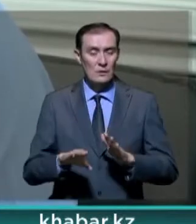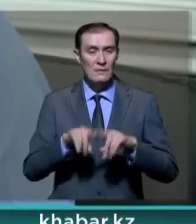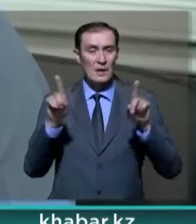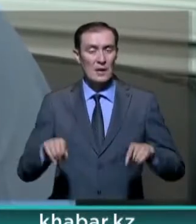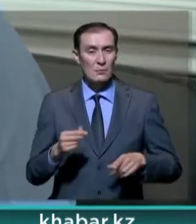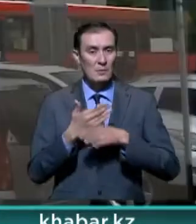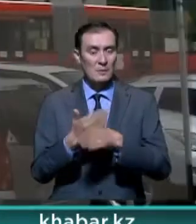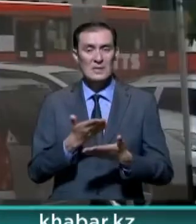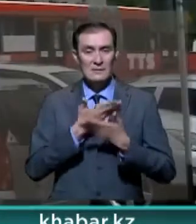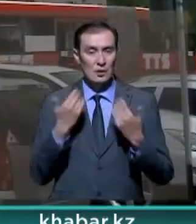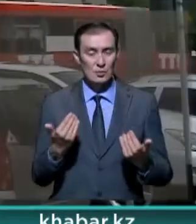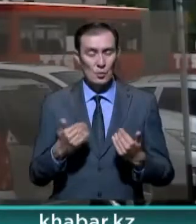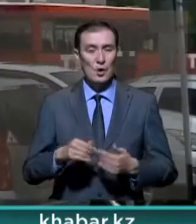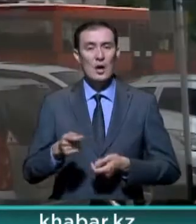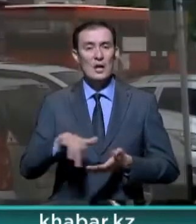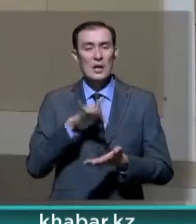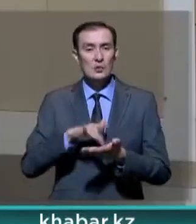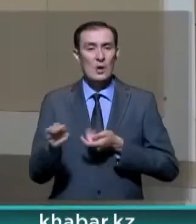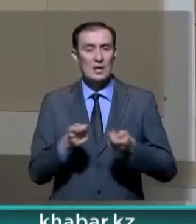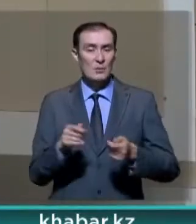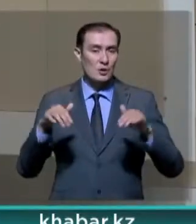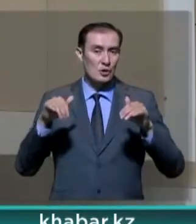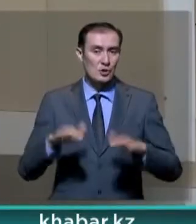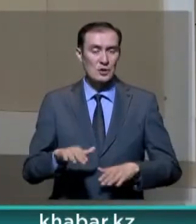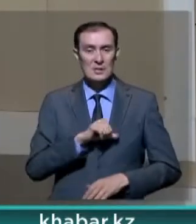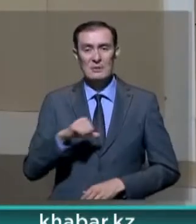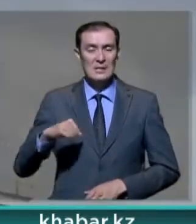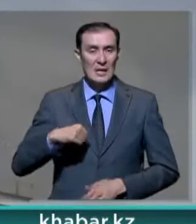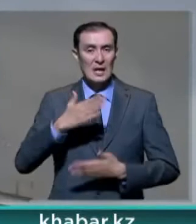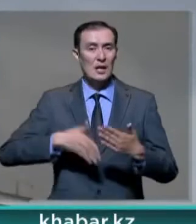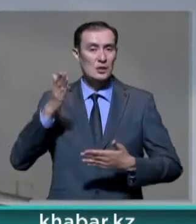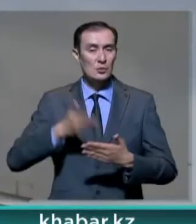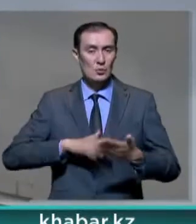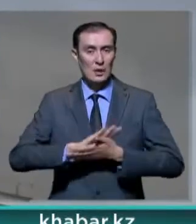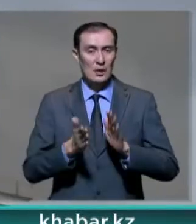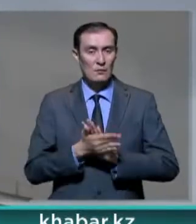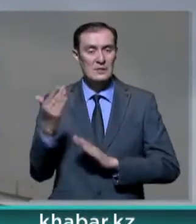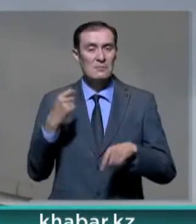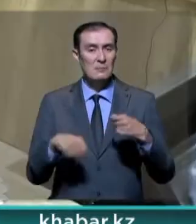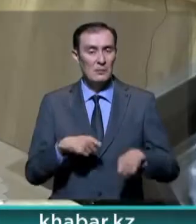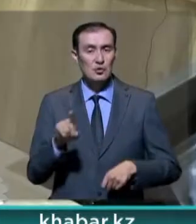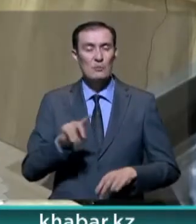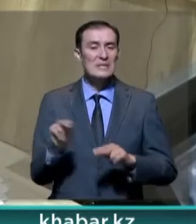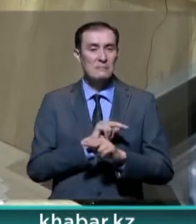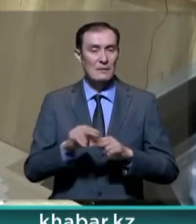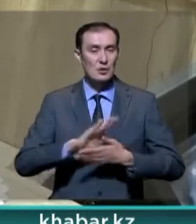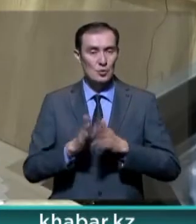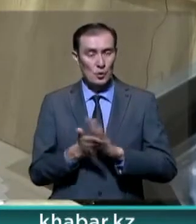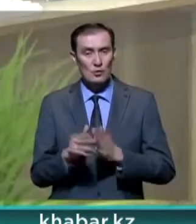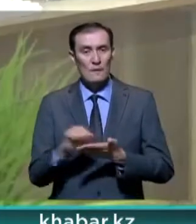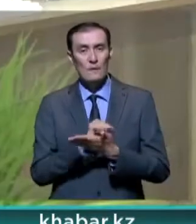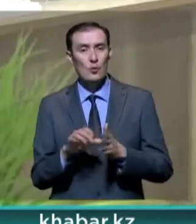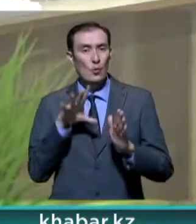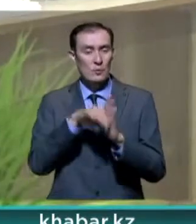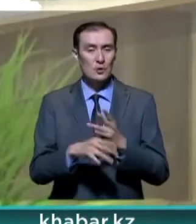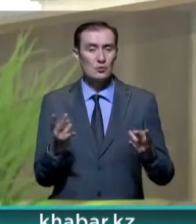предпринимателя опять же нету. Городской акимат решил в одностороннем порядке расторгнуть договор с предпринимателем. Чтобы исправить ситуацию, в документы